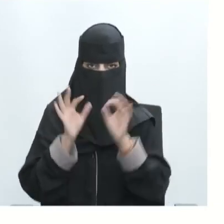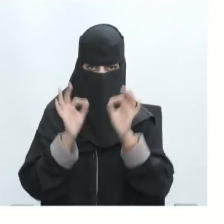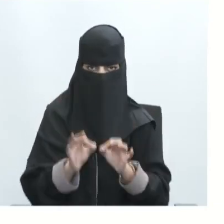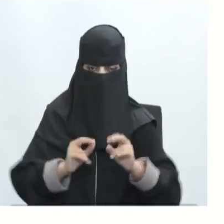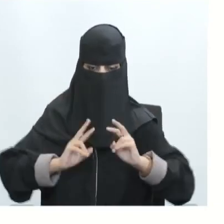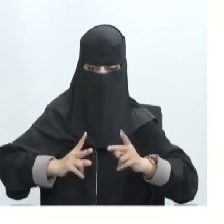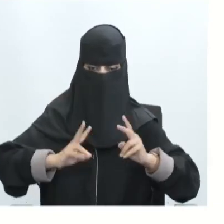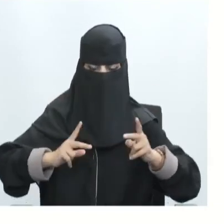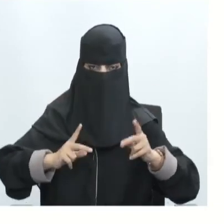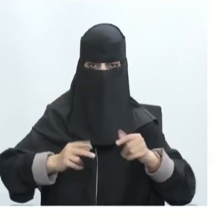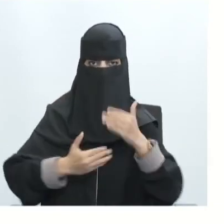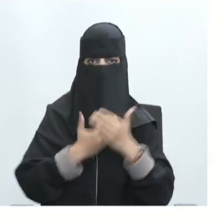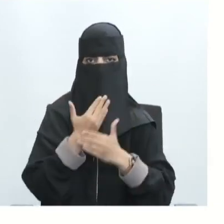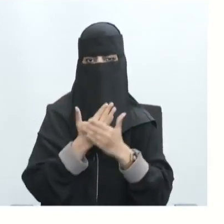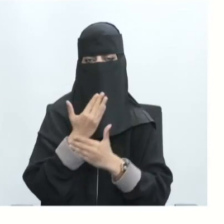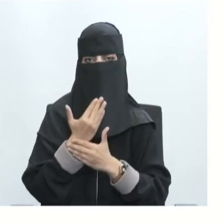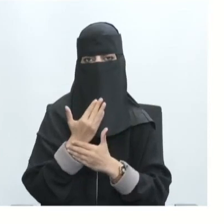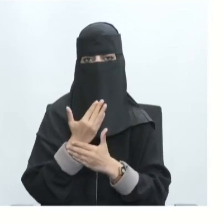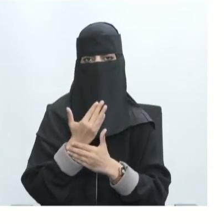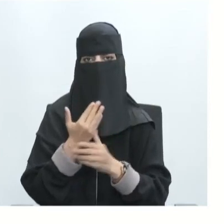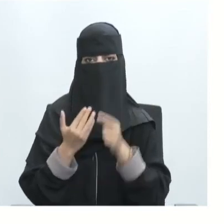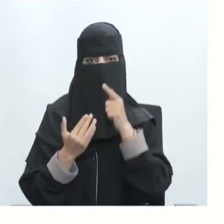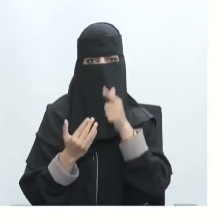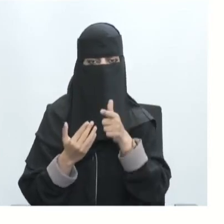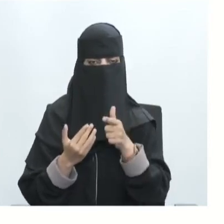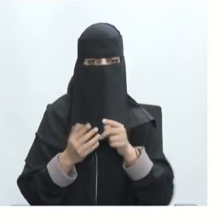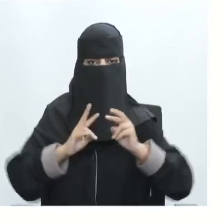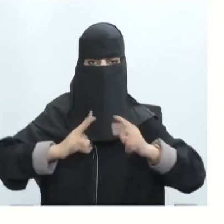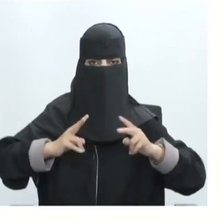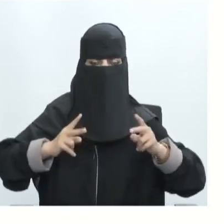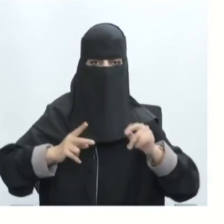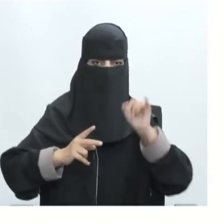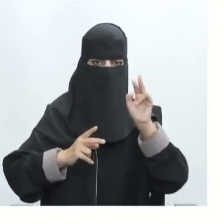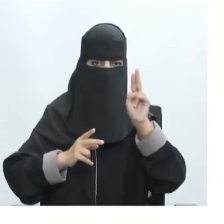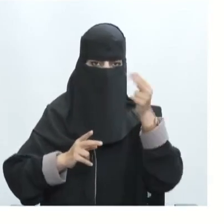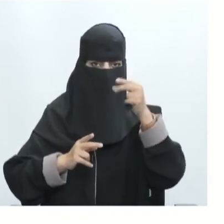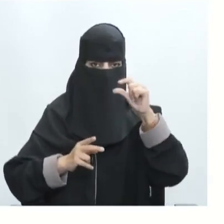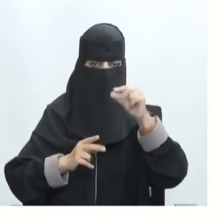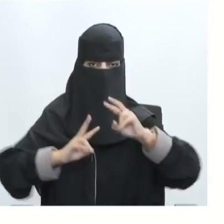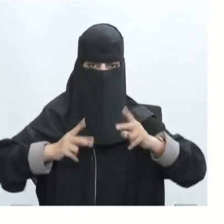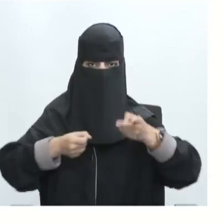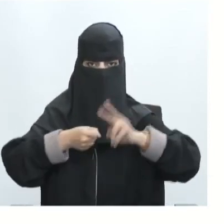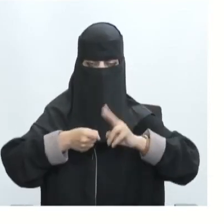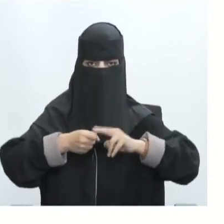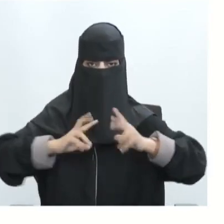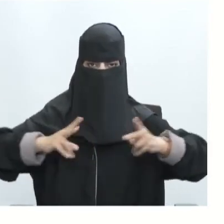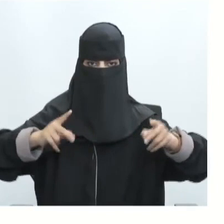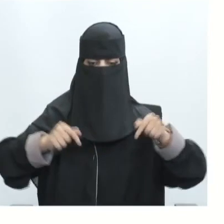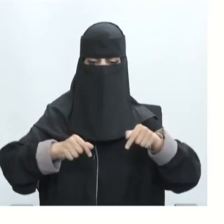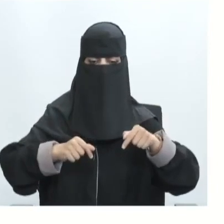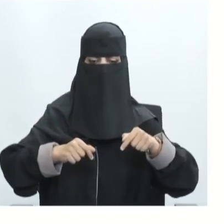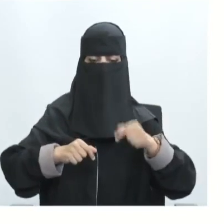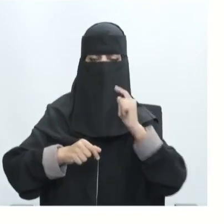متعدد ومتجدد نقول متعدد او تعدد اشكال المنطق يعكس